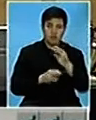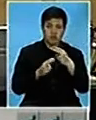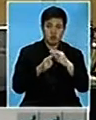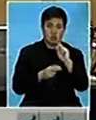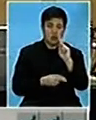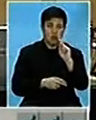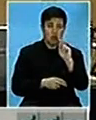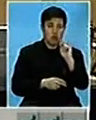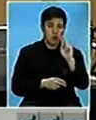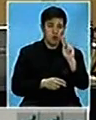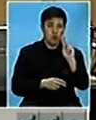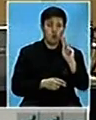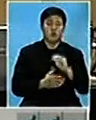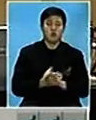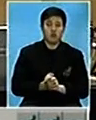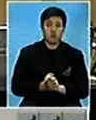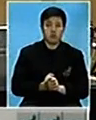กวงตังหานครับ